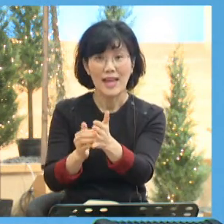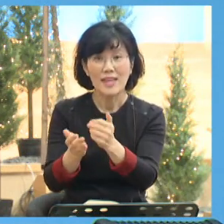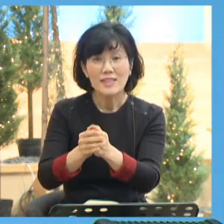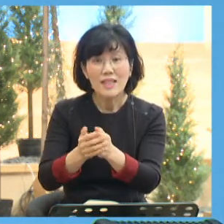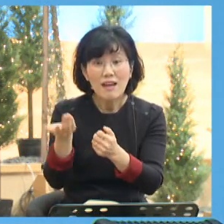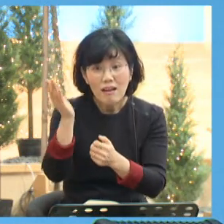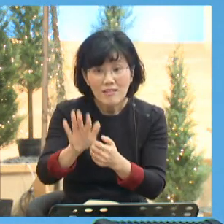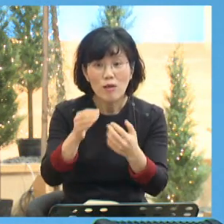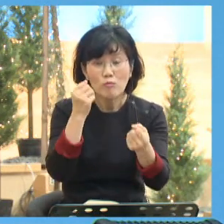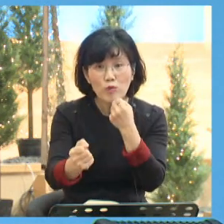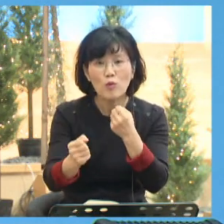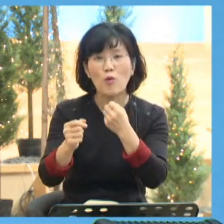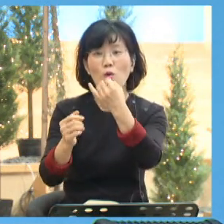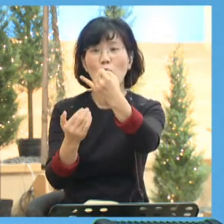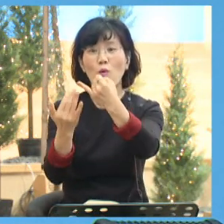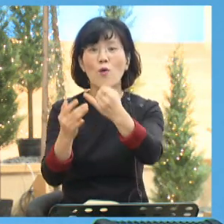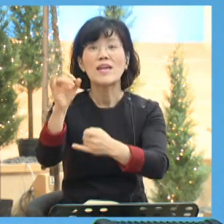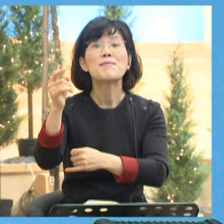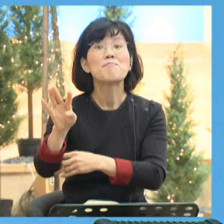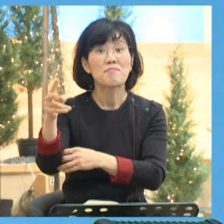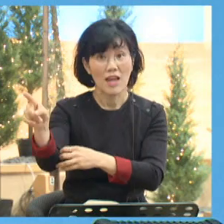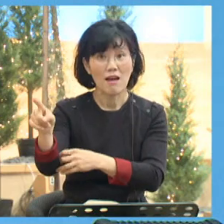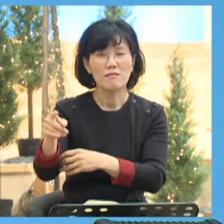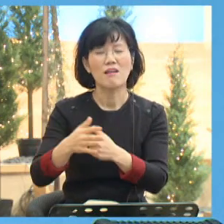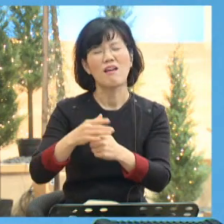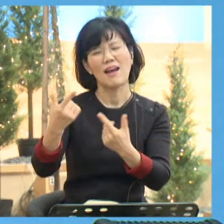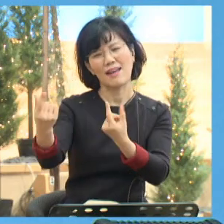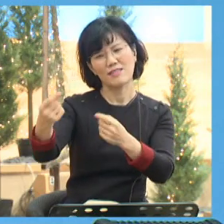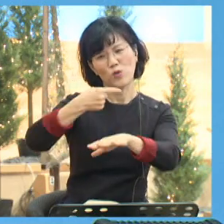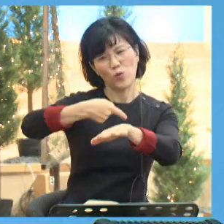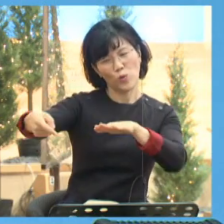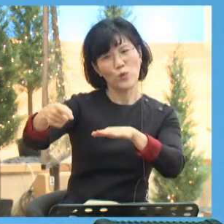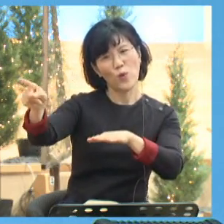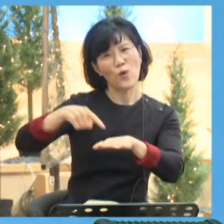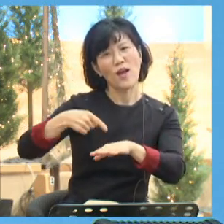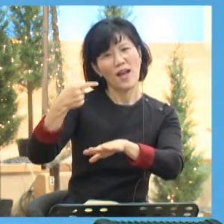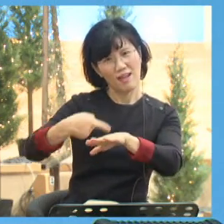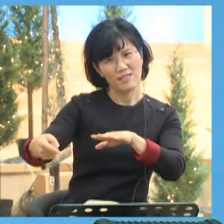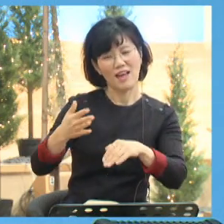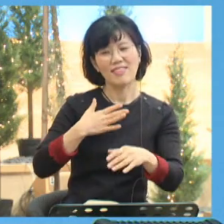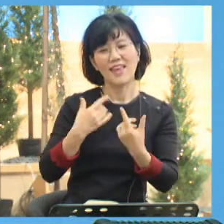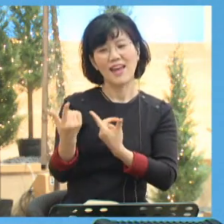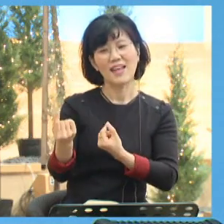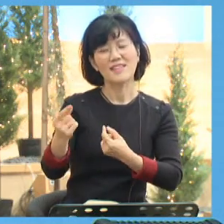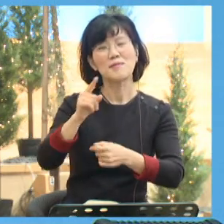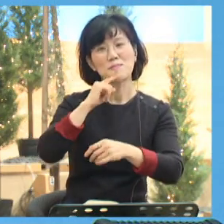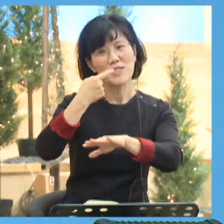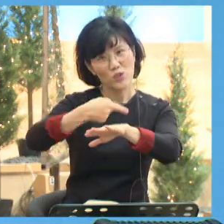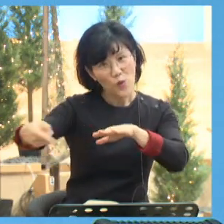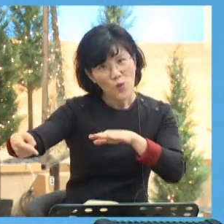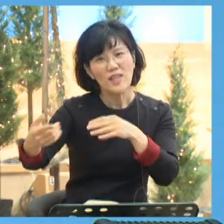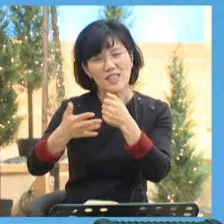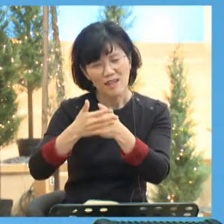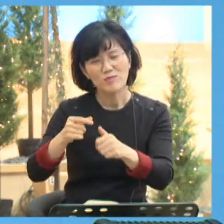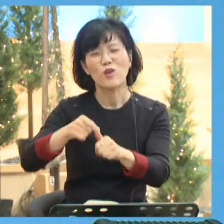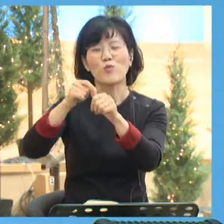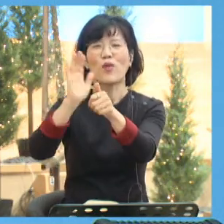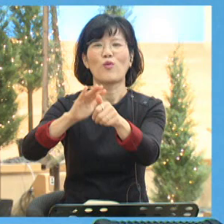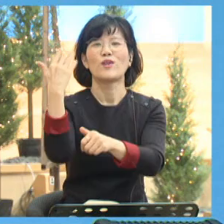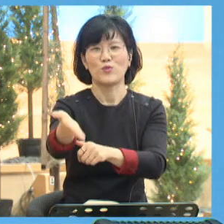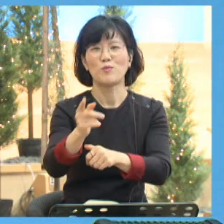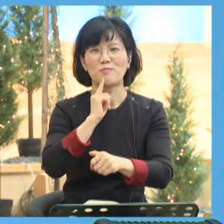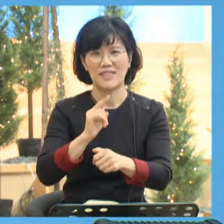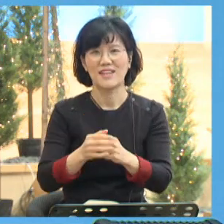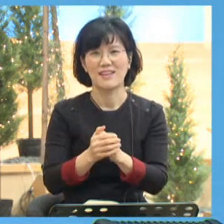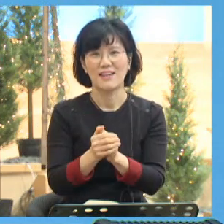그런데도 불구하고 잇따른 그래도 동적 이니까 내민 적이 니까 구원 해요